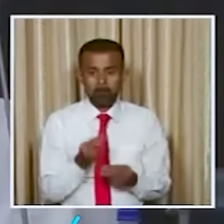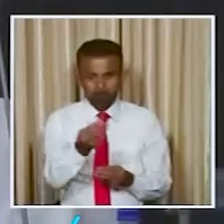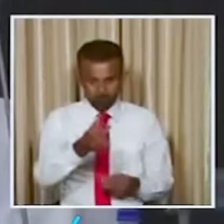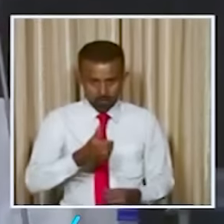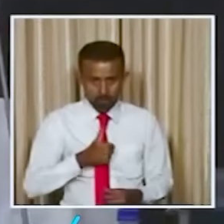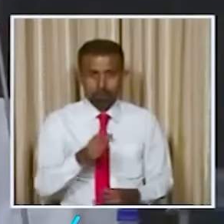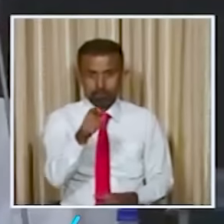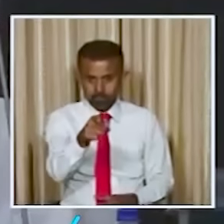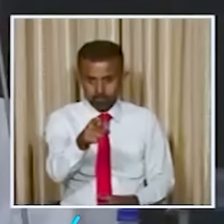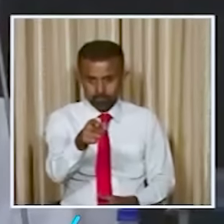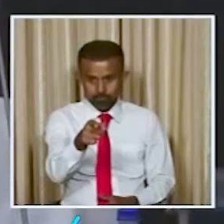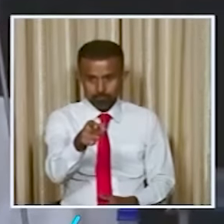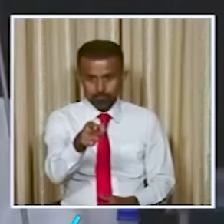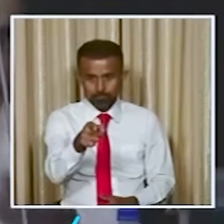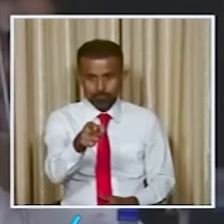එකඟද?